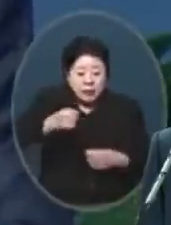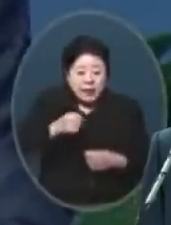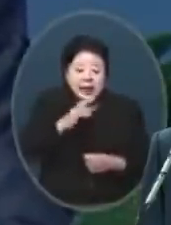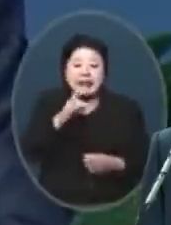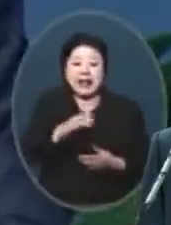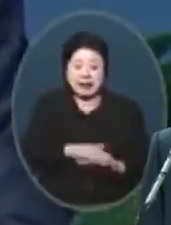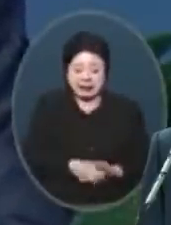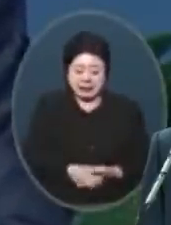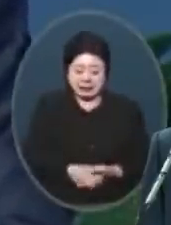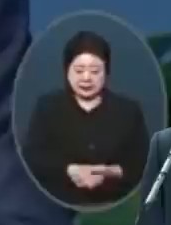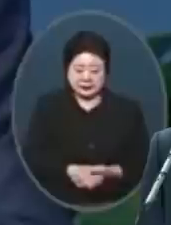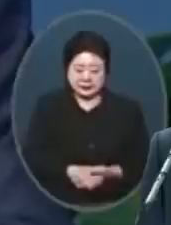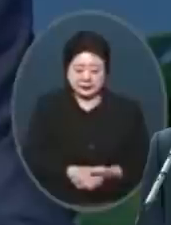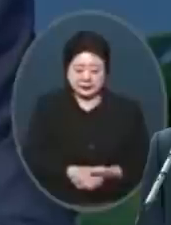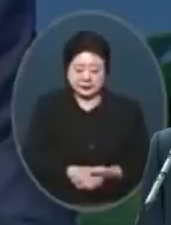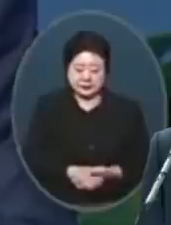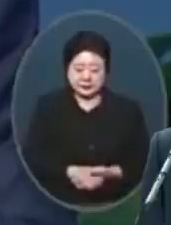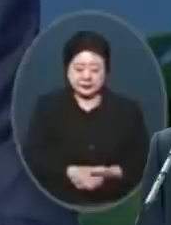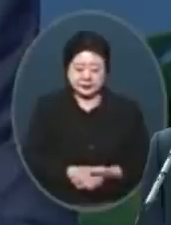것입니다.